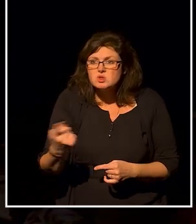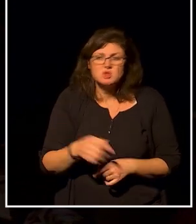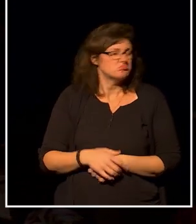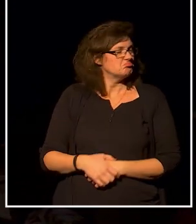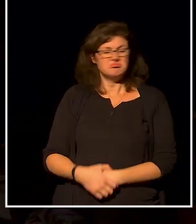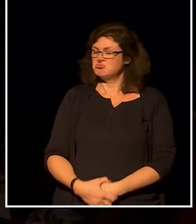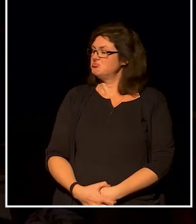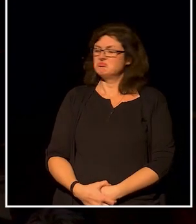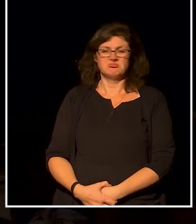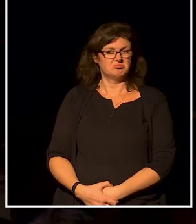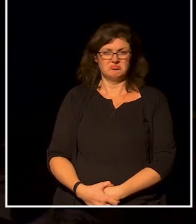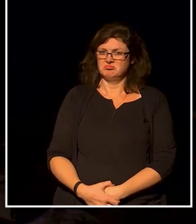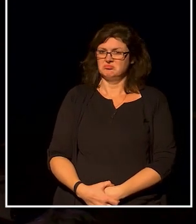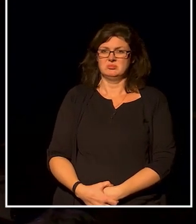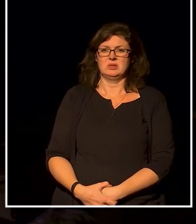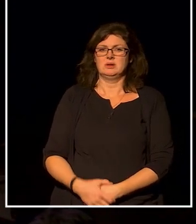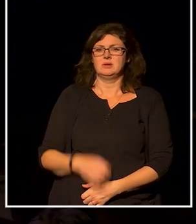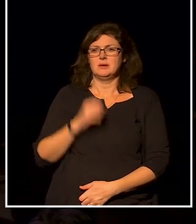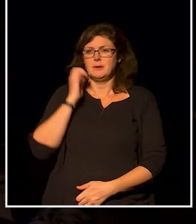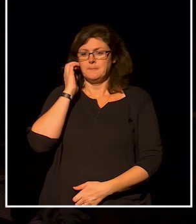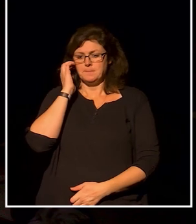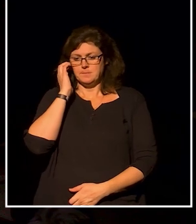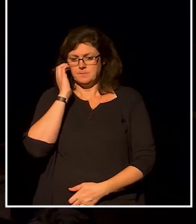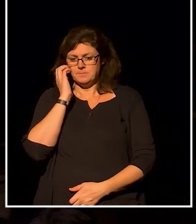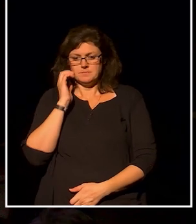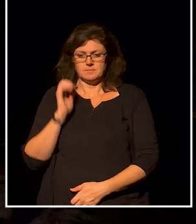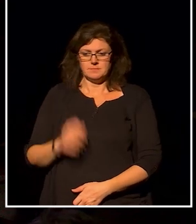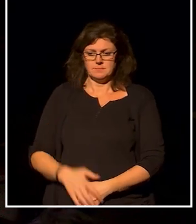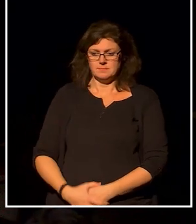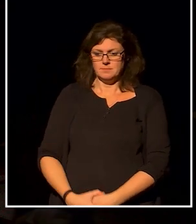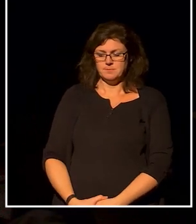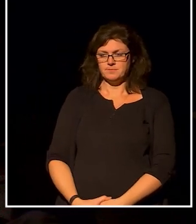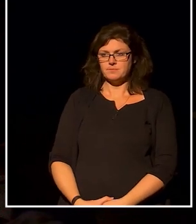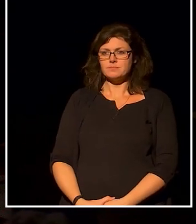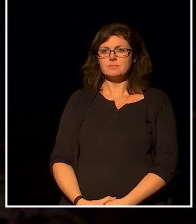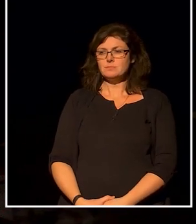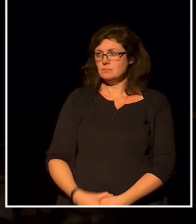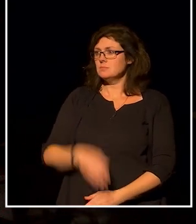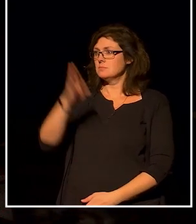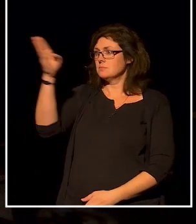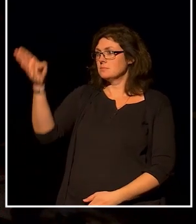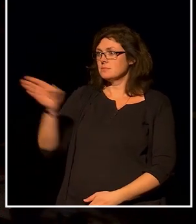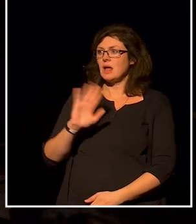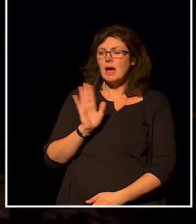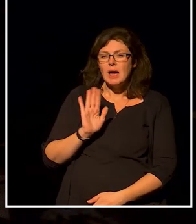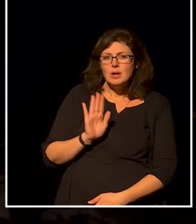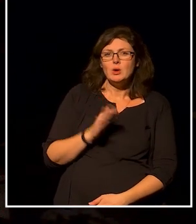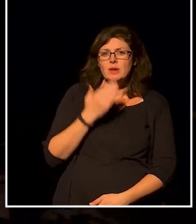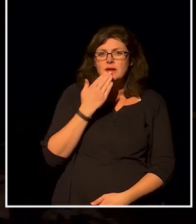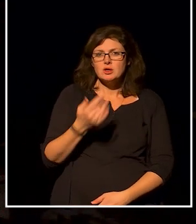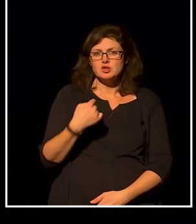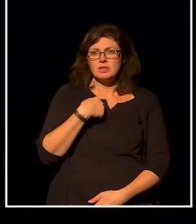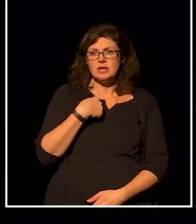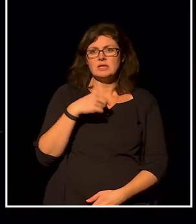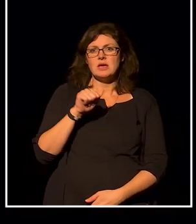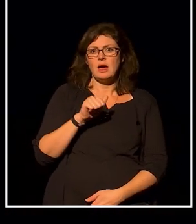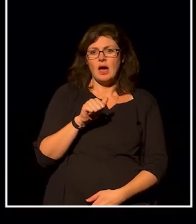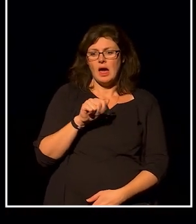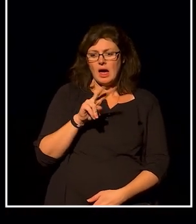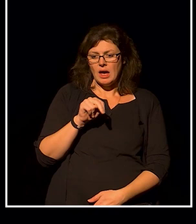Bitte. Hallo. Hallo, ja, danke schön. Mein Name ist Ann-Kathrin